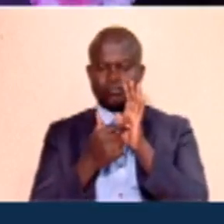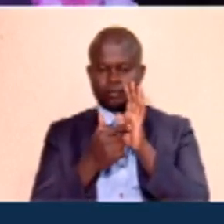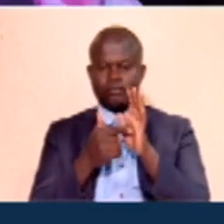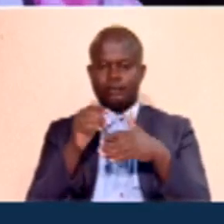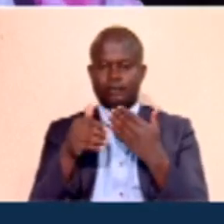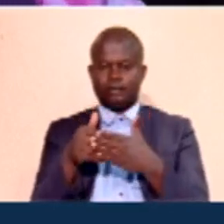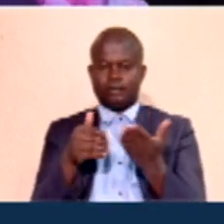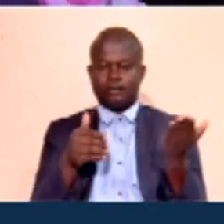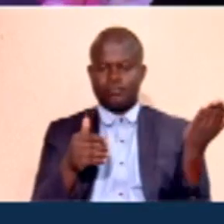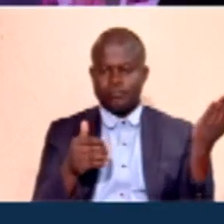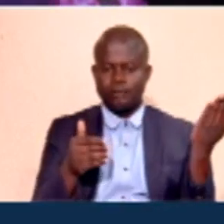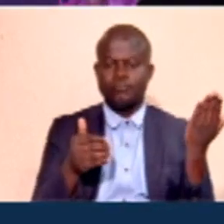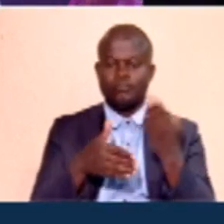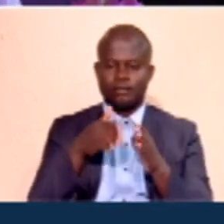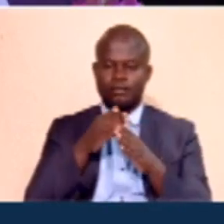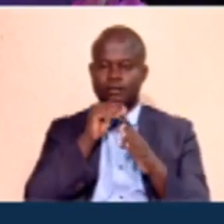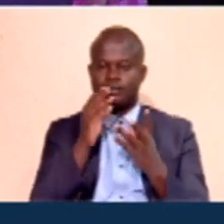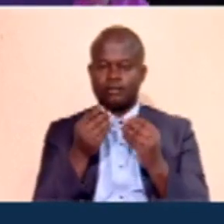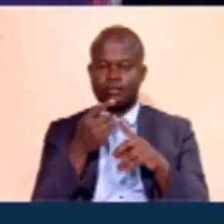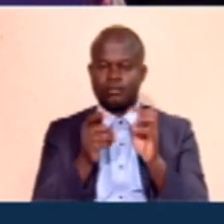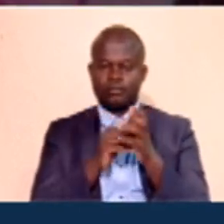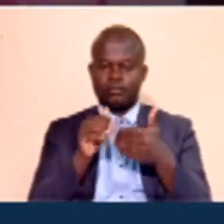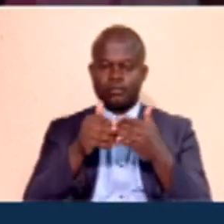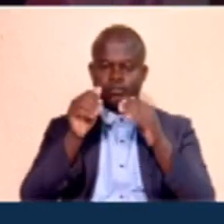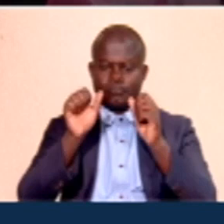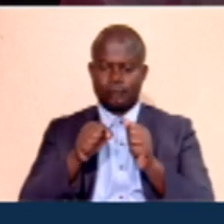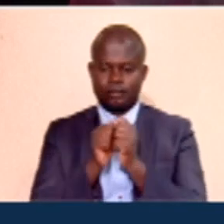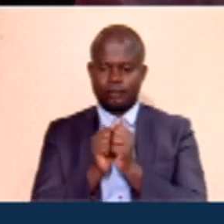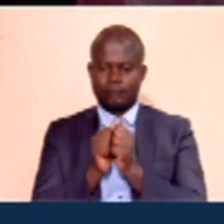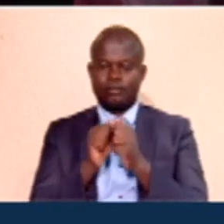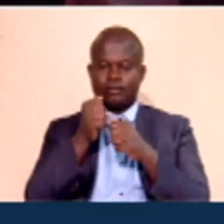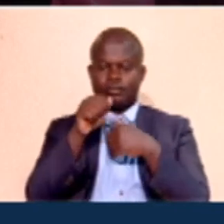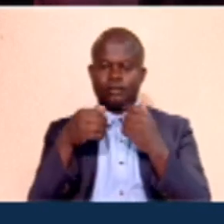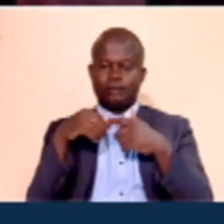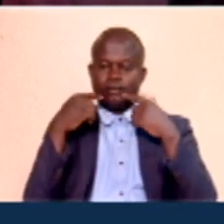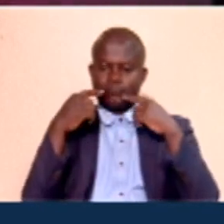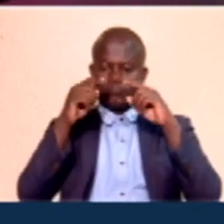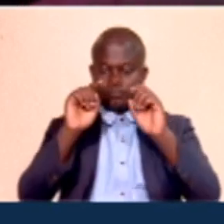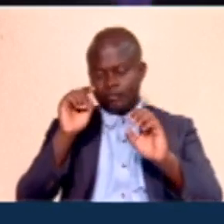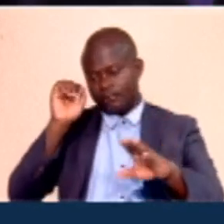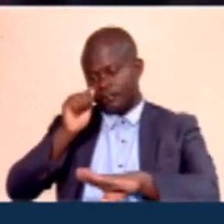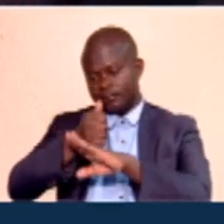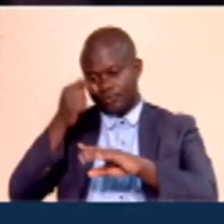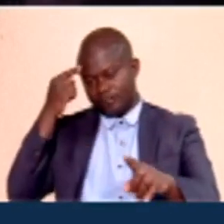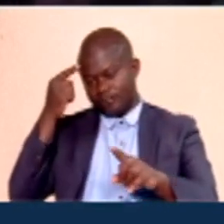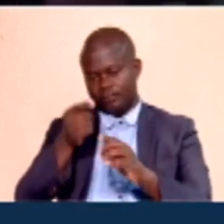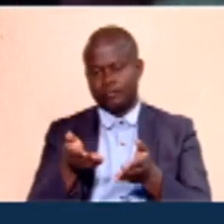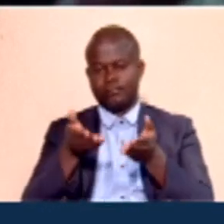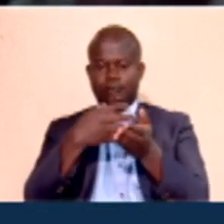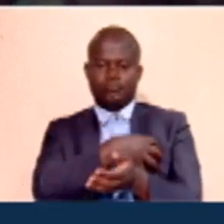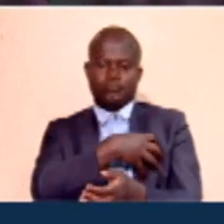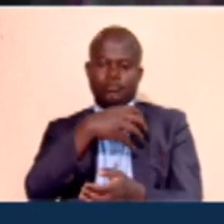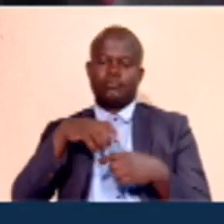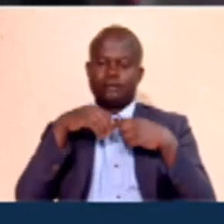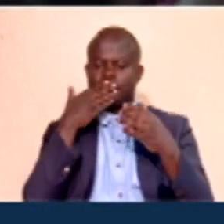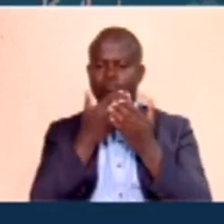kubohora igihugu inzira yo kucyubaka itari yoroshye ariko byashobotse. Yavuze ko u Rwanda rwihaye intego zo kuzamura ubukungu ndetse n'imibereho myiza